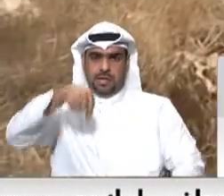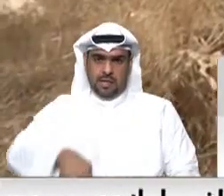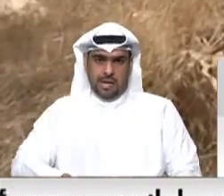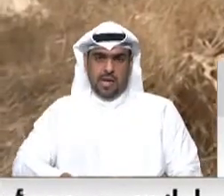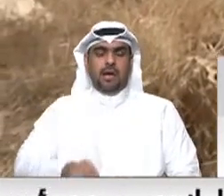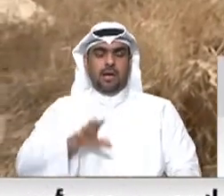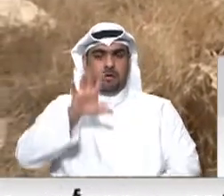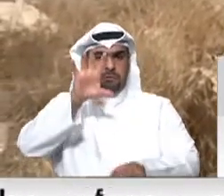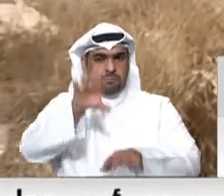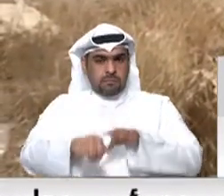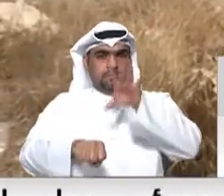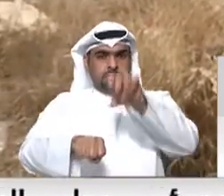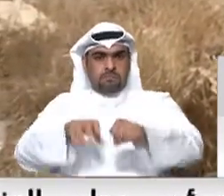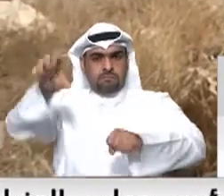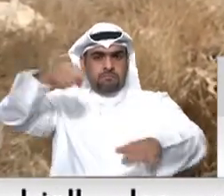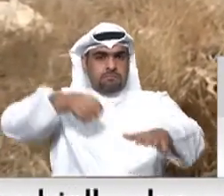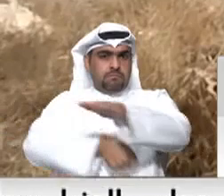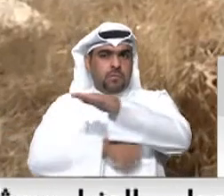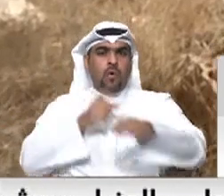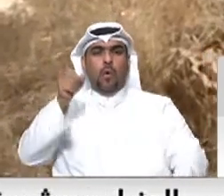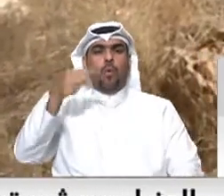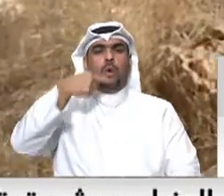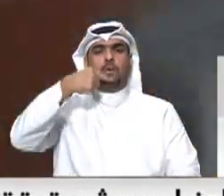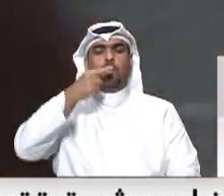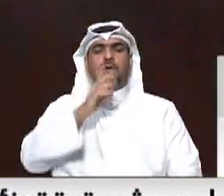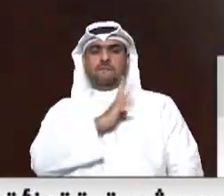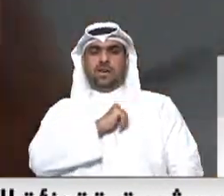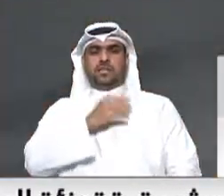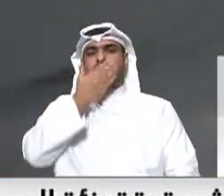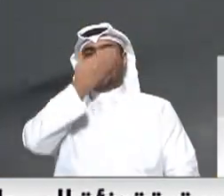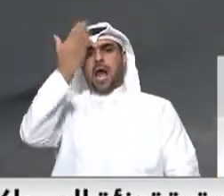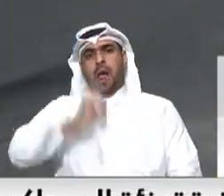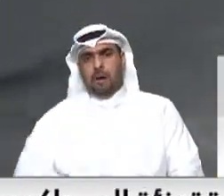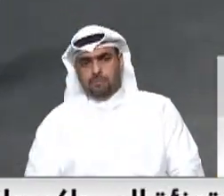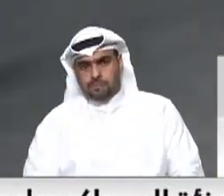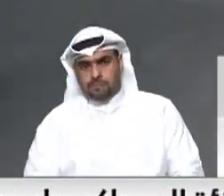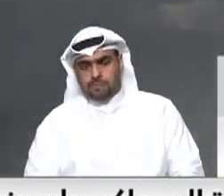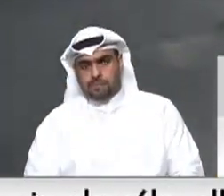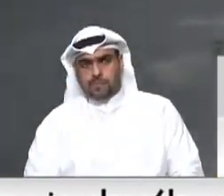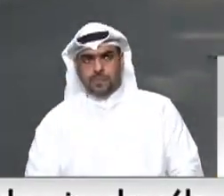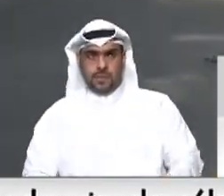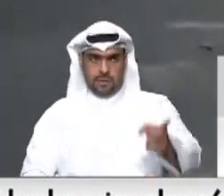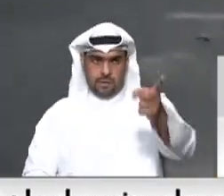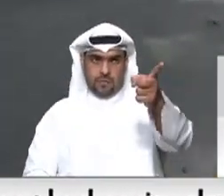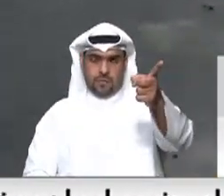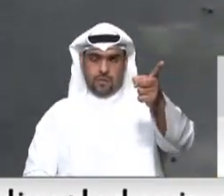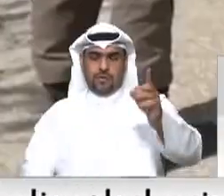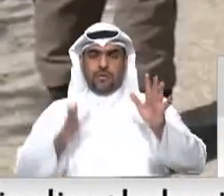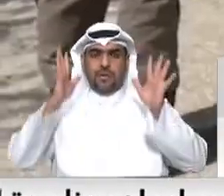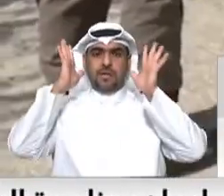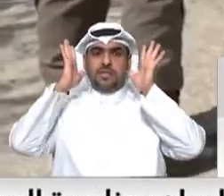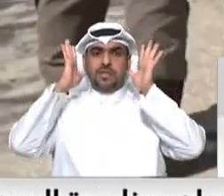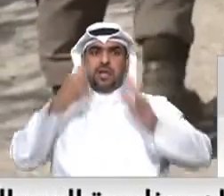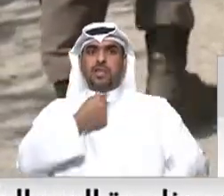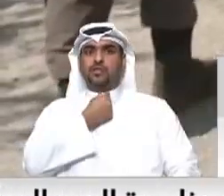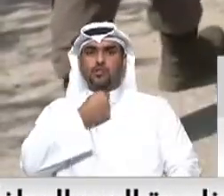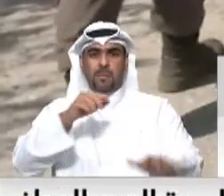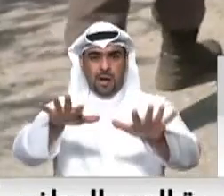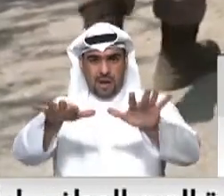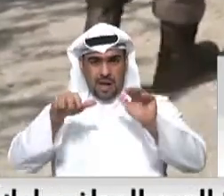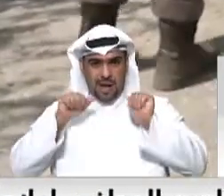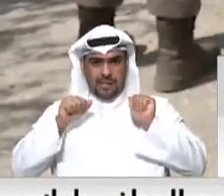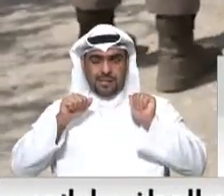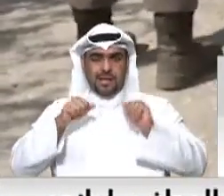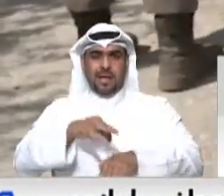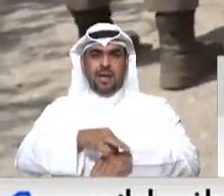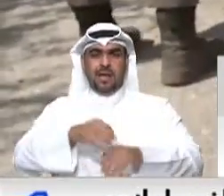الإرهاب. وفي ظل كل ذلك تستمر الفعاليات الشعبية في بيت دجن وبيتا وكفر قدوم ضد سياسات الاحتلال